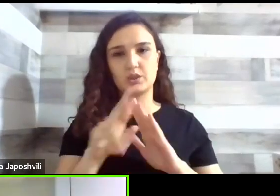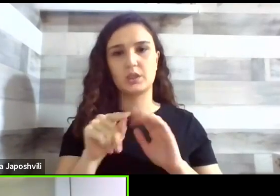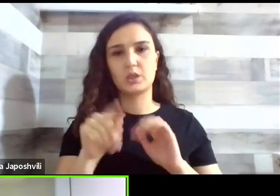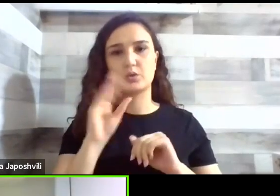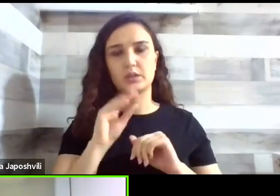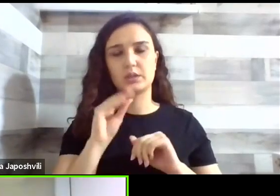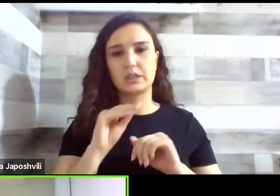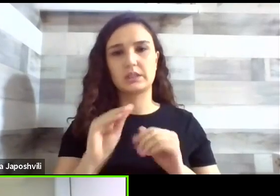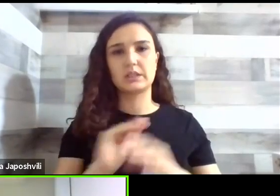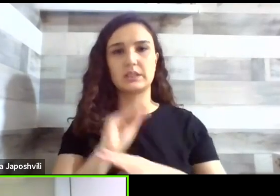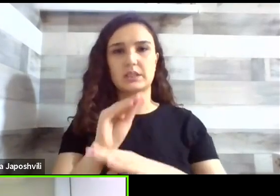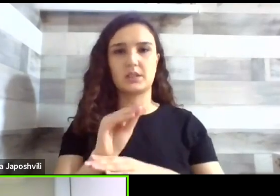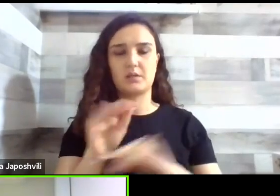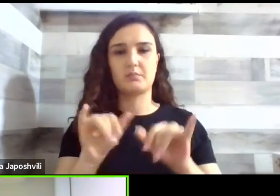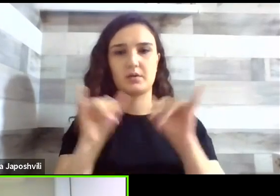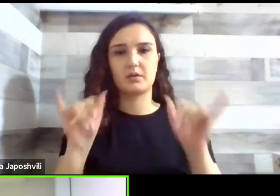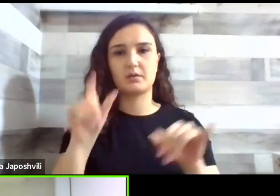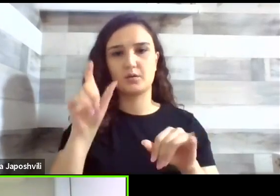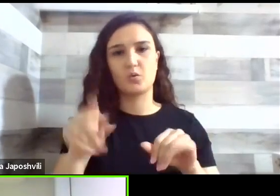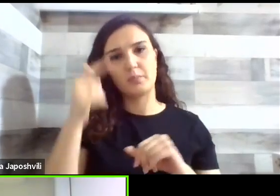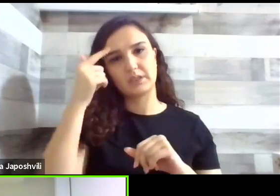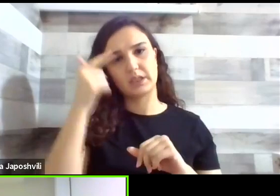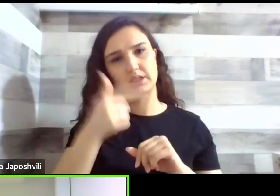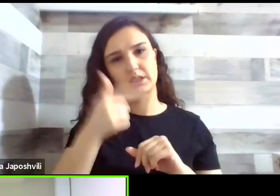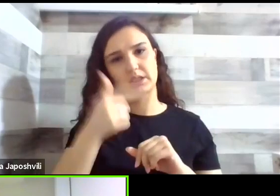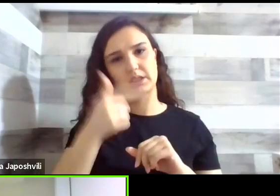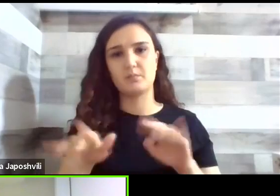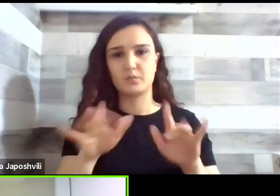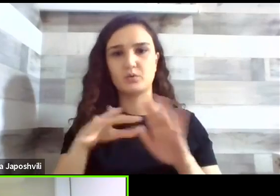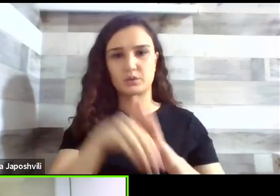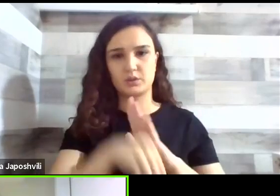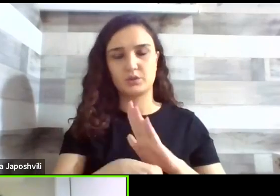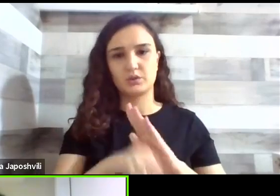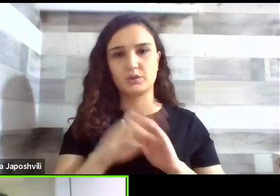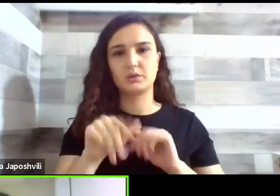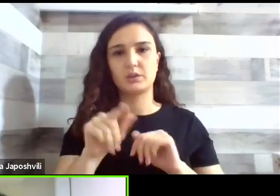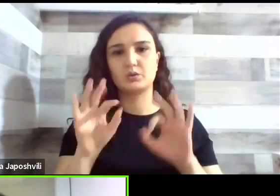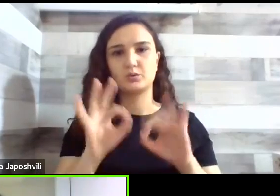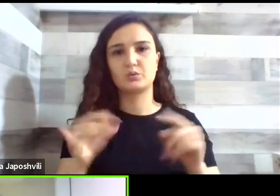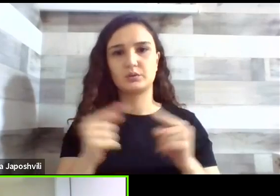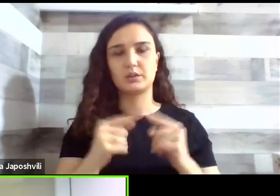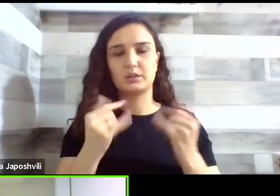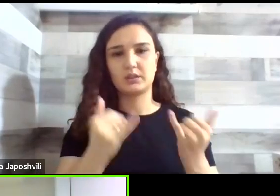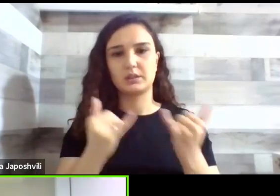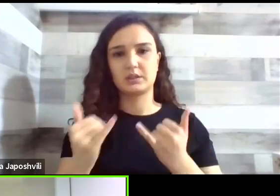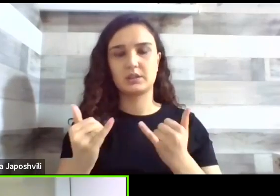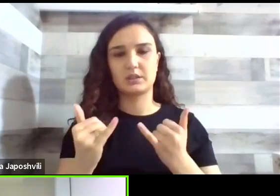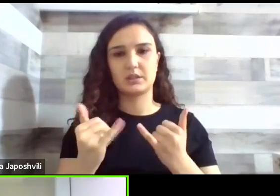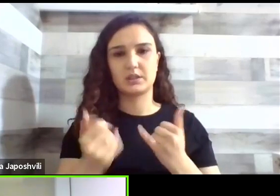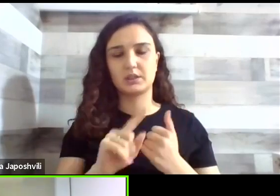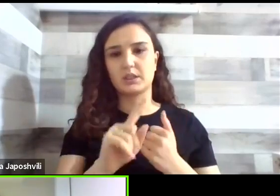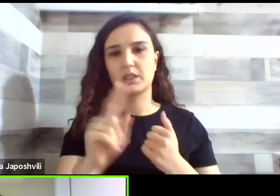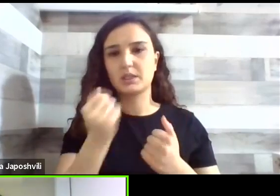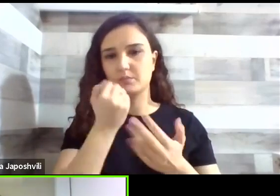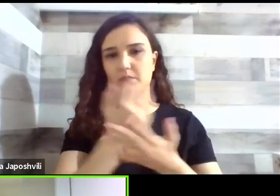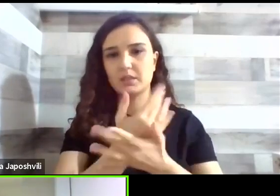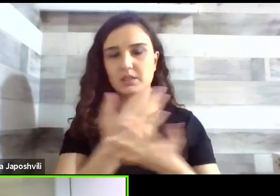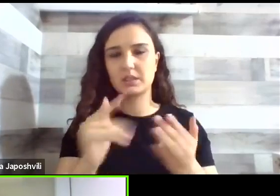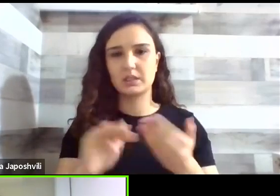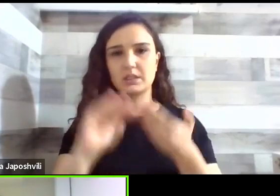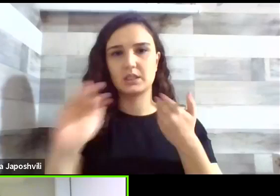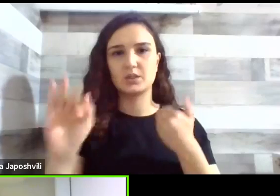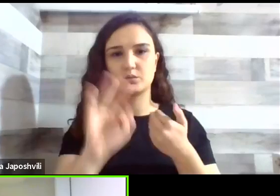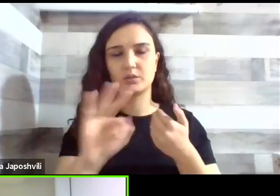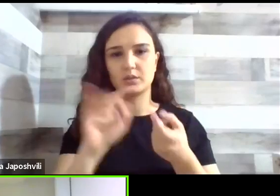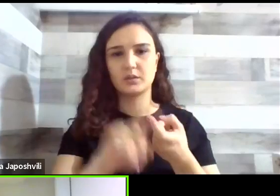rodesat izrde bam șoblis competențiebi, aiam procesi. Da ai zust adresat vecna vodiragat sa mesa la sam distanții urtan, da